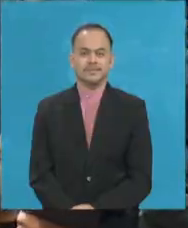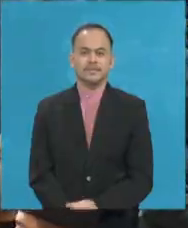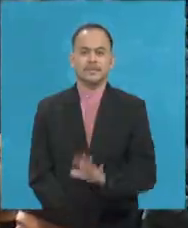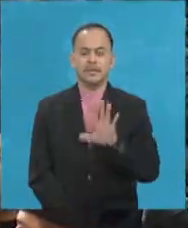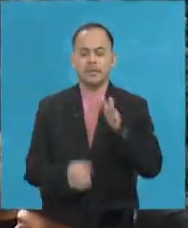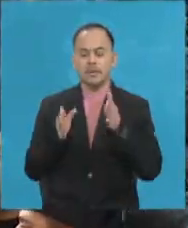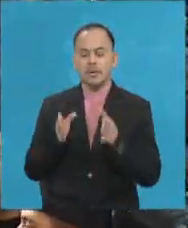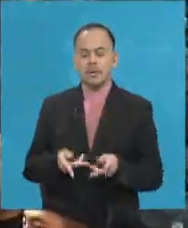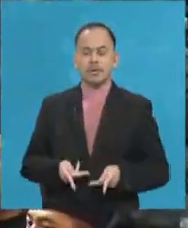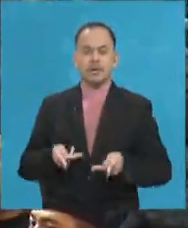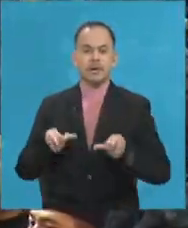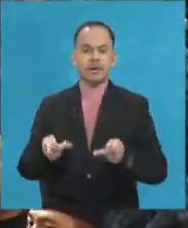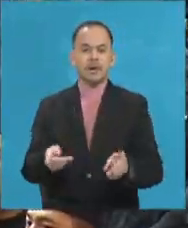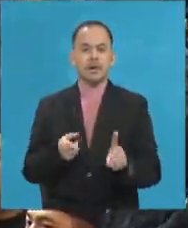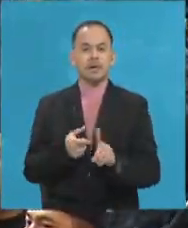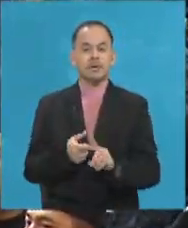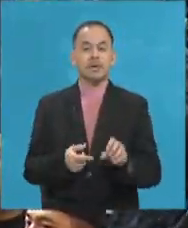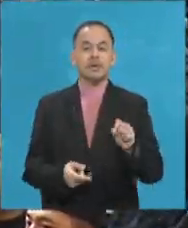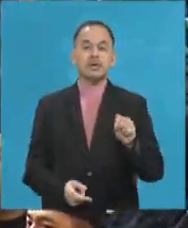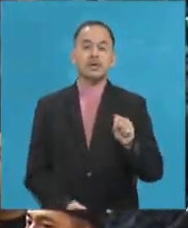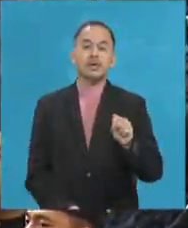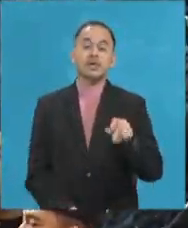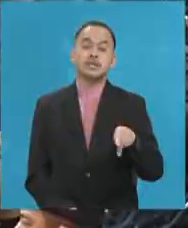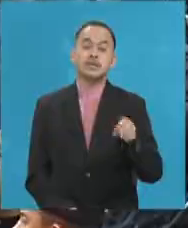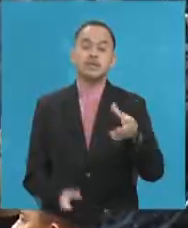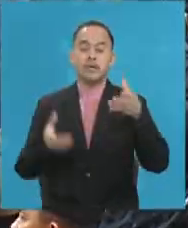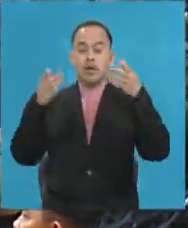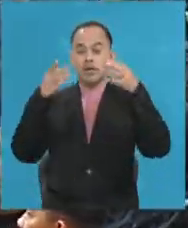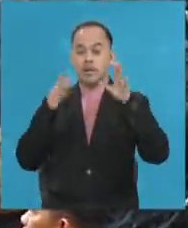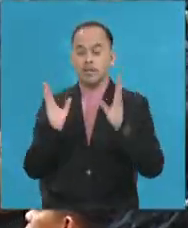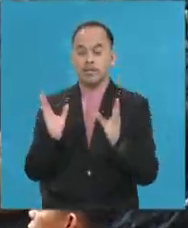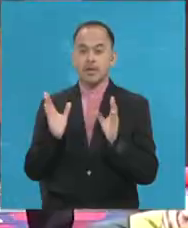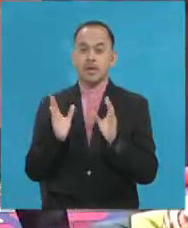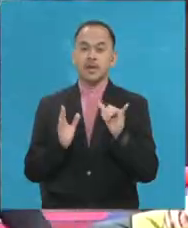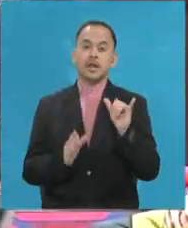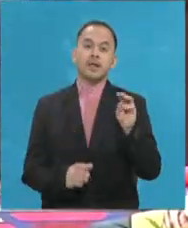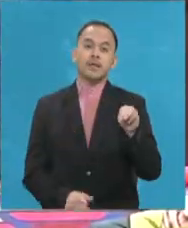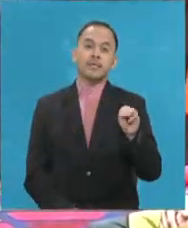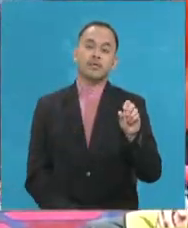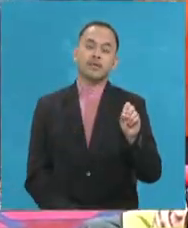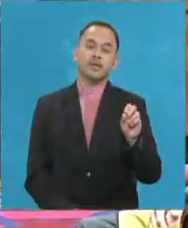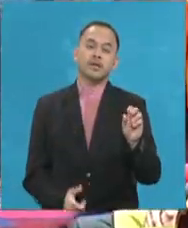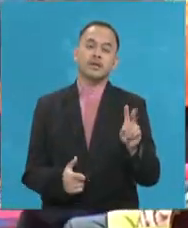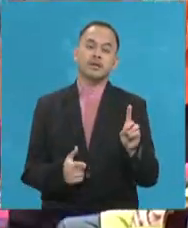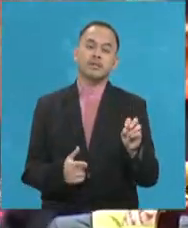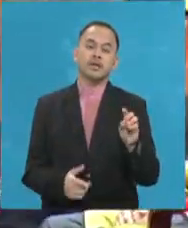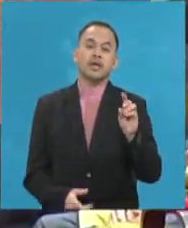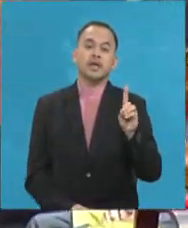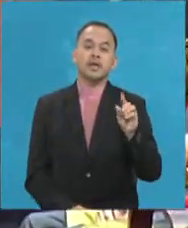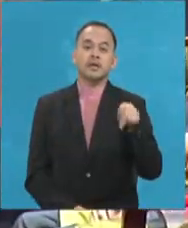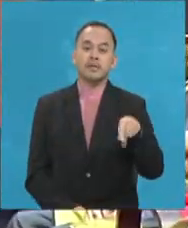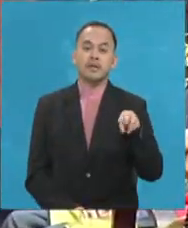25 orang dikonekkan darjah Sri Paduka mahkota Brunei yang amat Mulia darjah kedua di